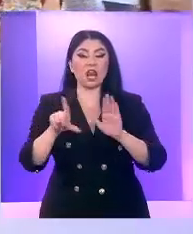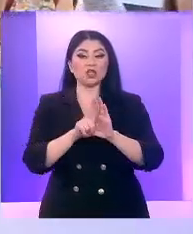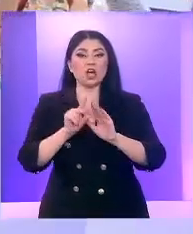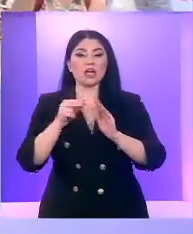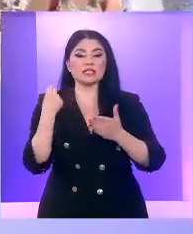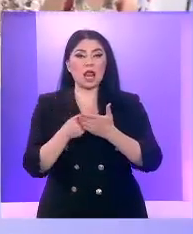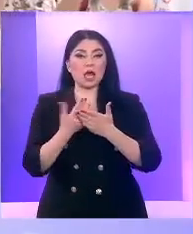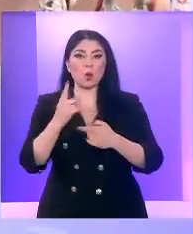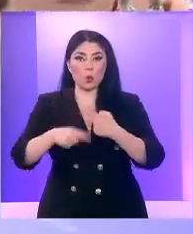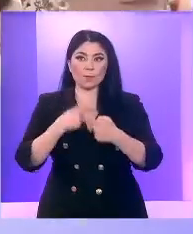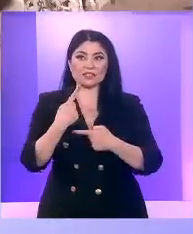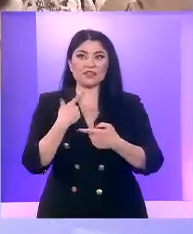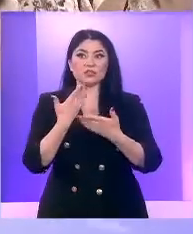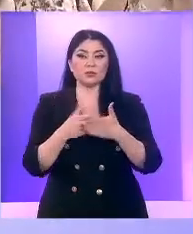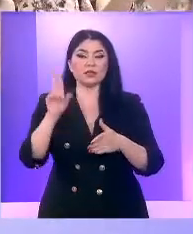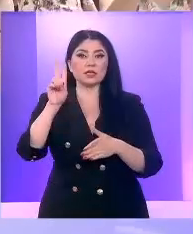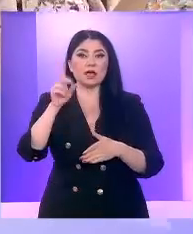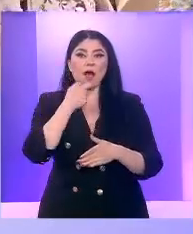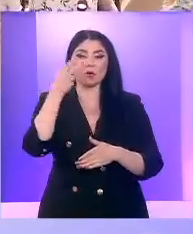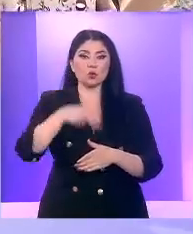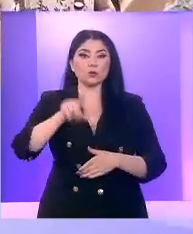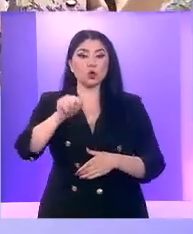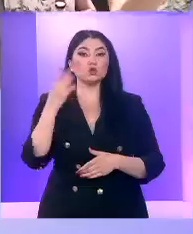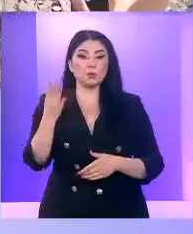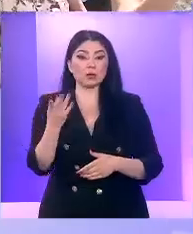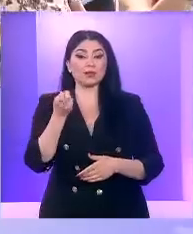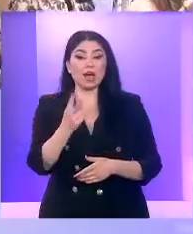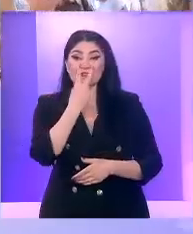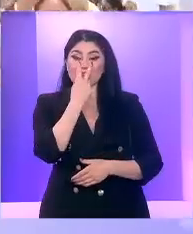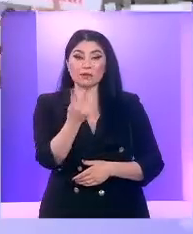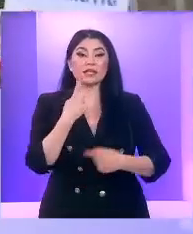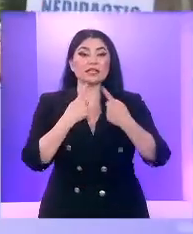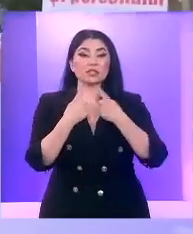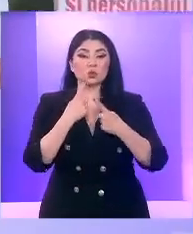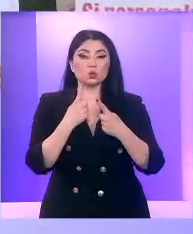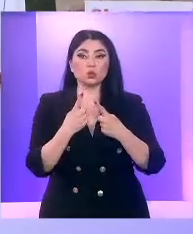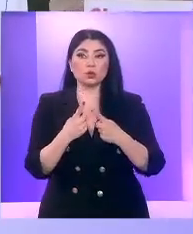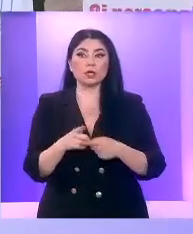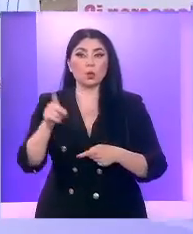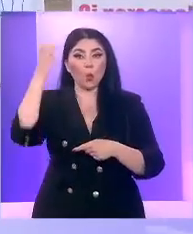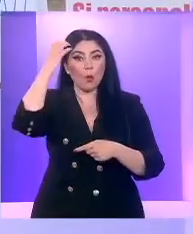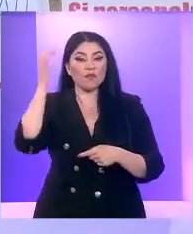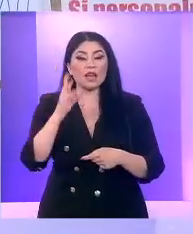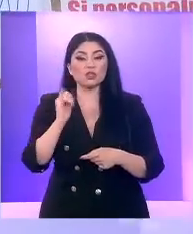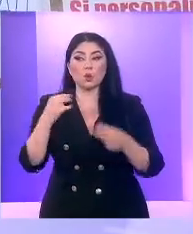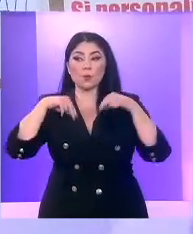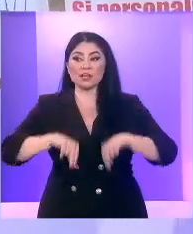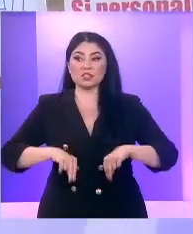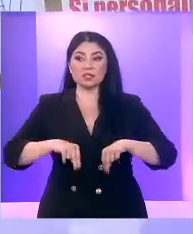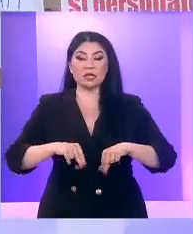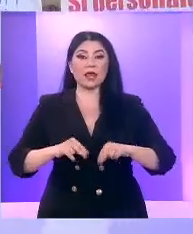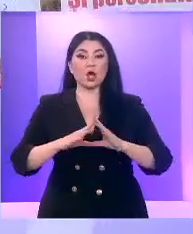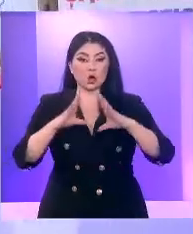urma să fie din 2024. Însă vedem că din discuțiile purtate cu guvernul, dar și cu președintele